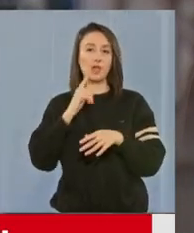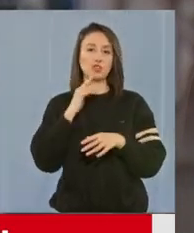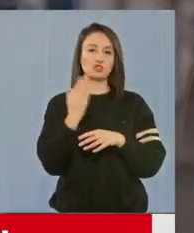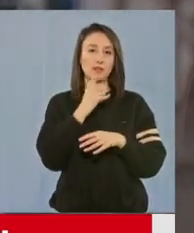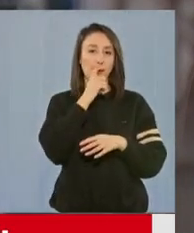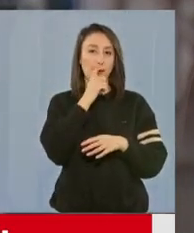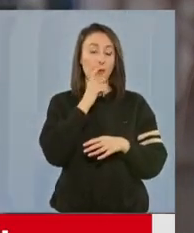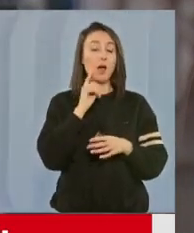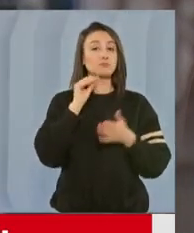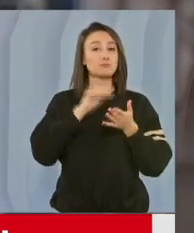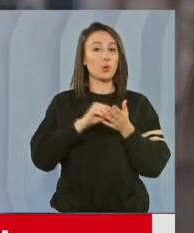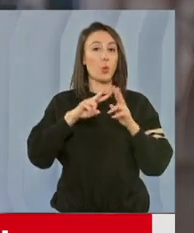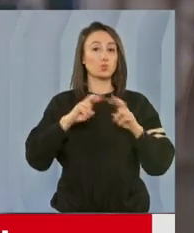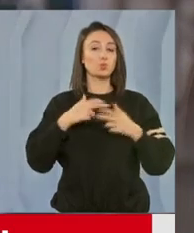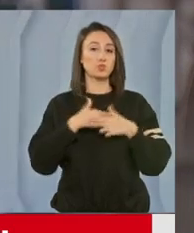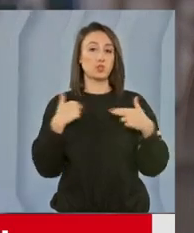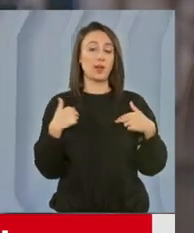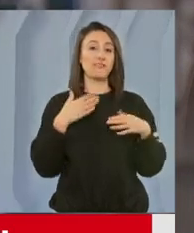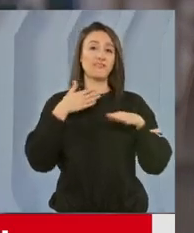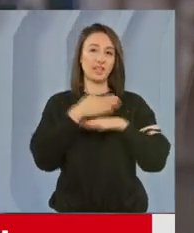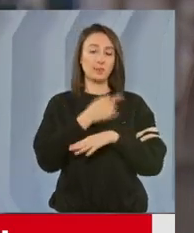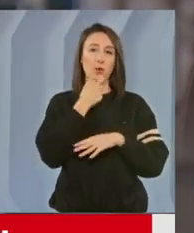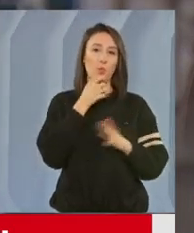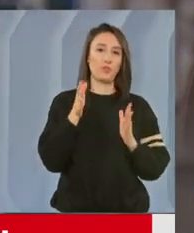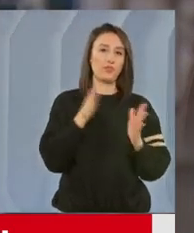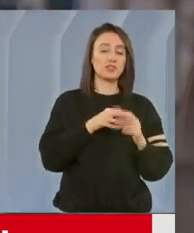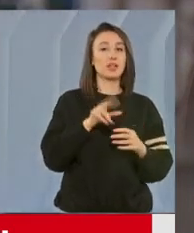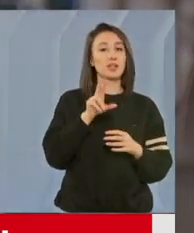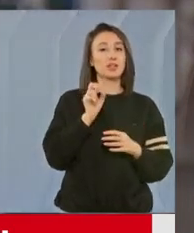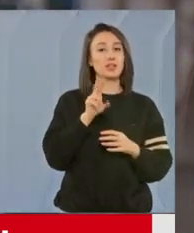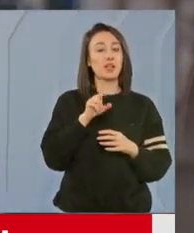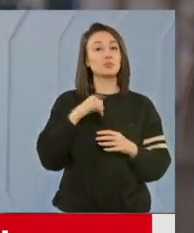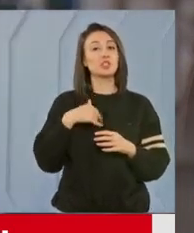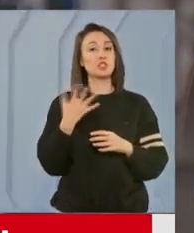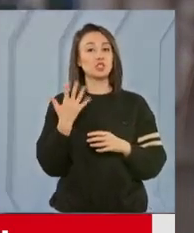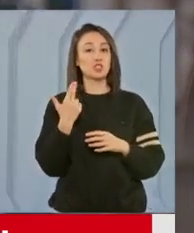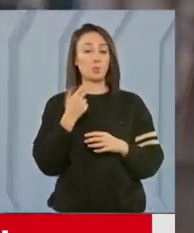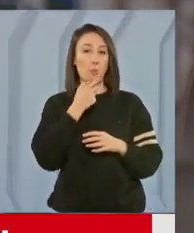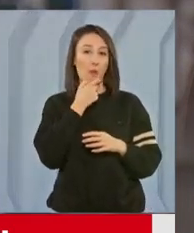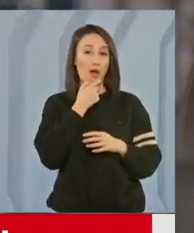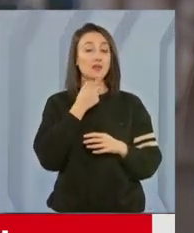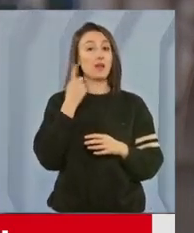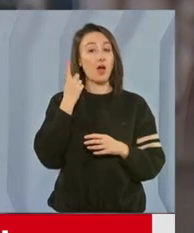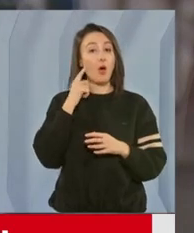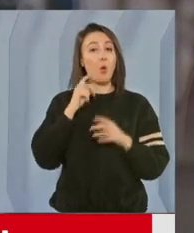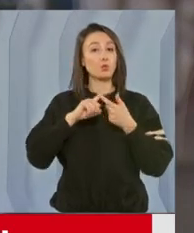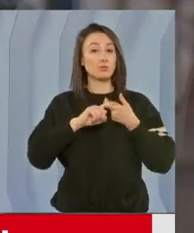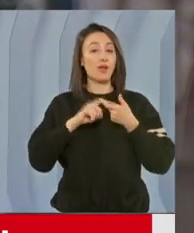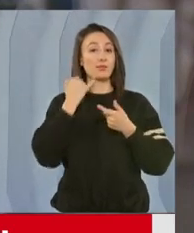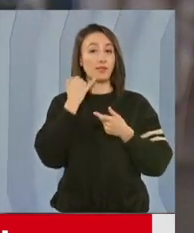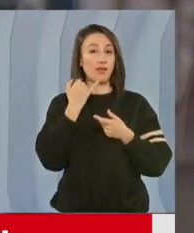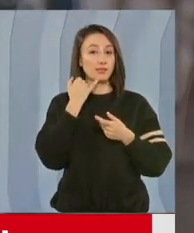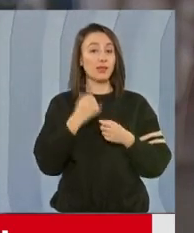șaselea bărbat a fost plasat sub control judiciar victimele cu vârste cuprinse între 13 și 15 ani ar fi fost contactate de